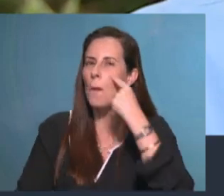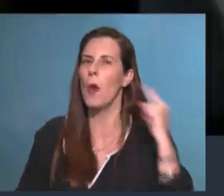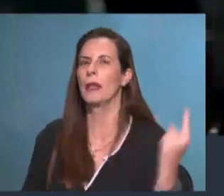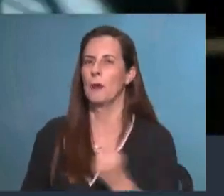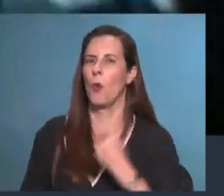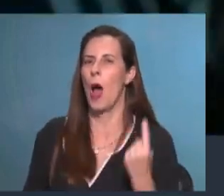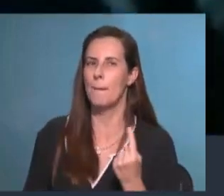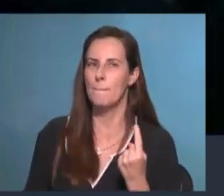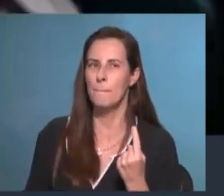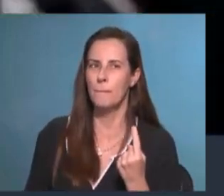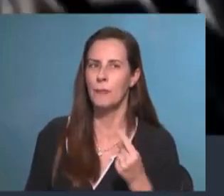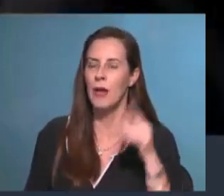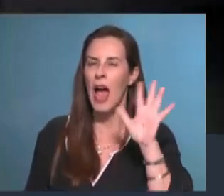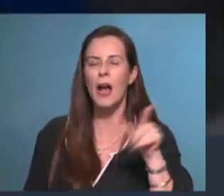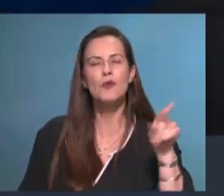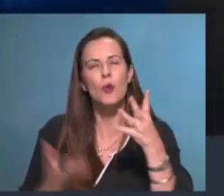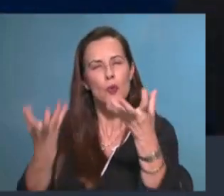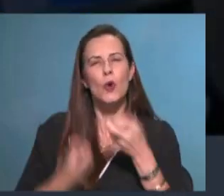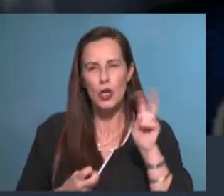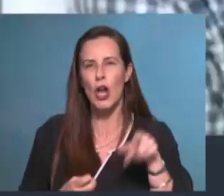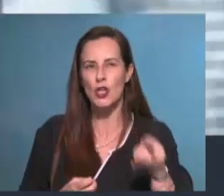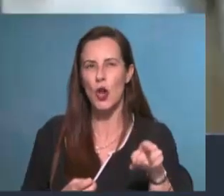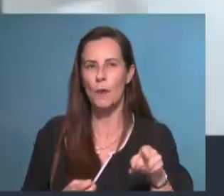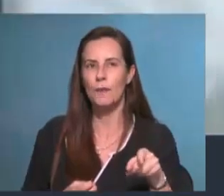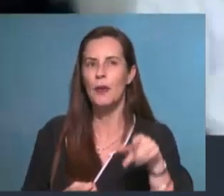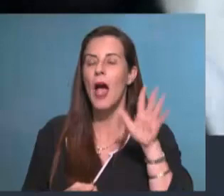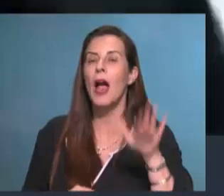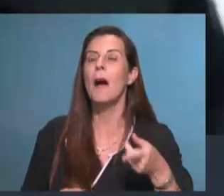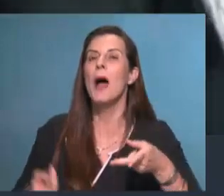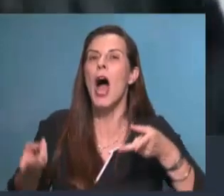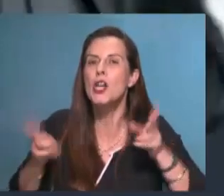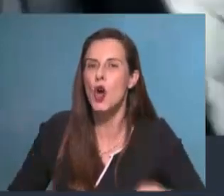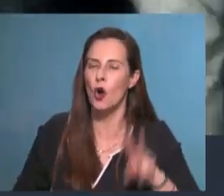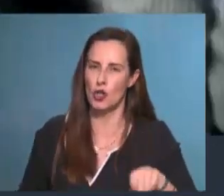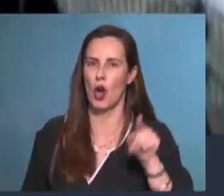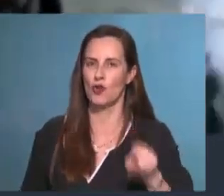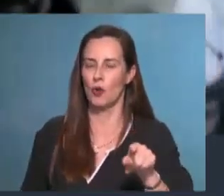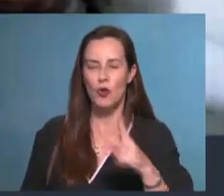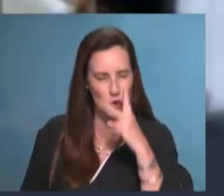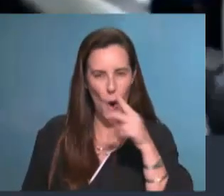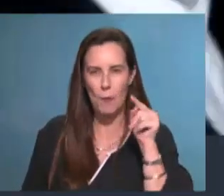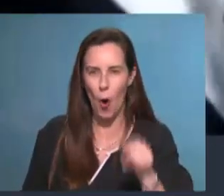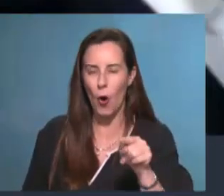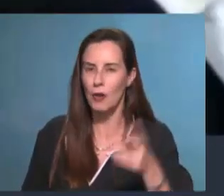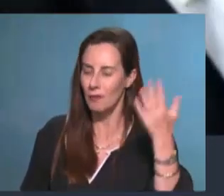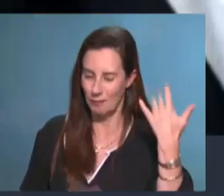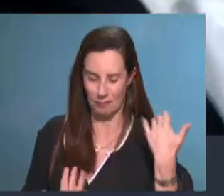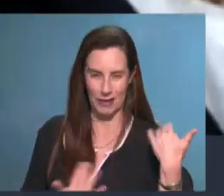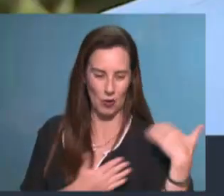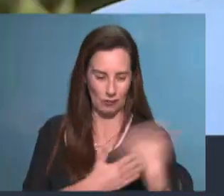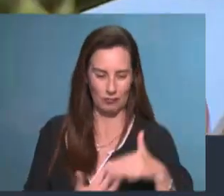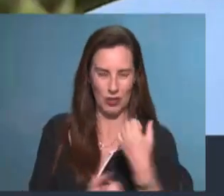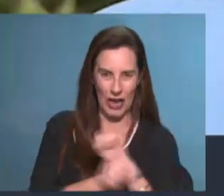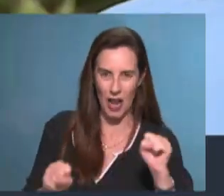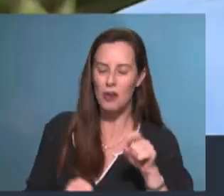האחרים. גם מבחינת הכריזמה שלו, גם מבחינת היכולת שלו, שבא לידי ביטוי מאז שהוא השתחרר, לבסס